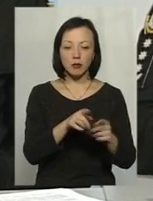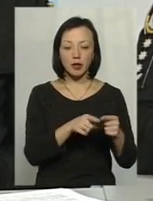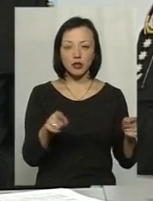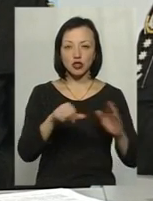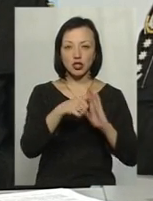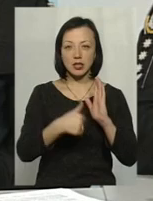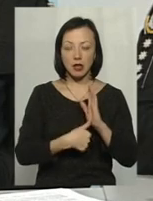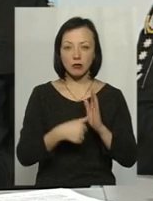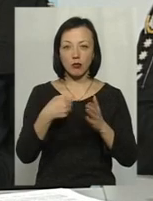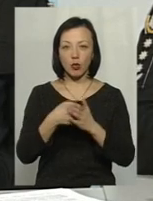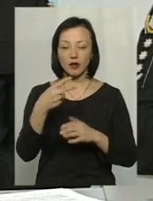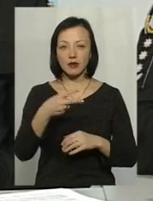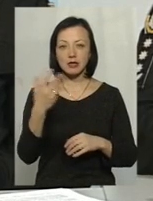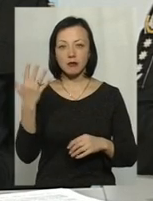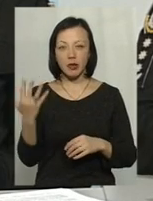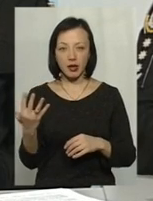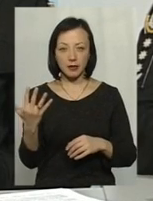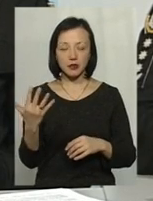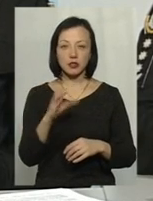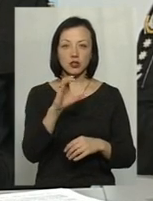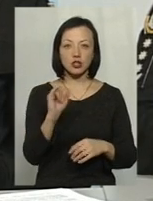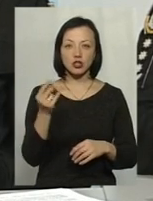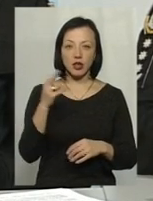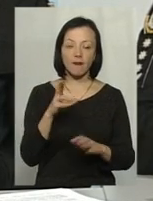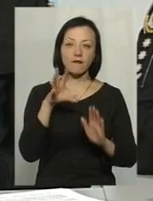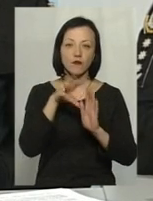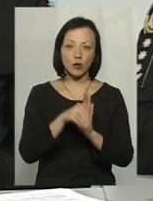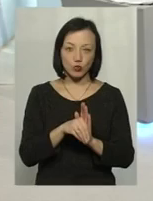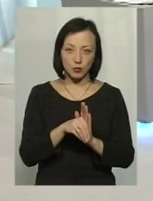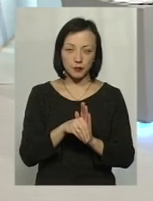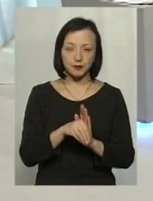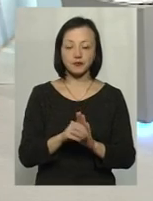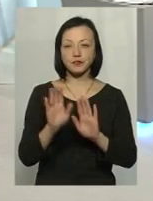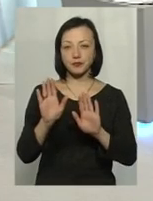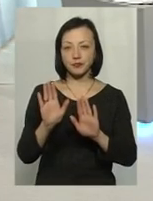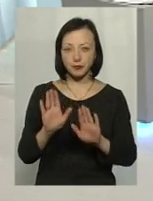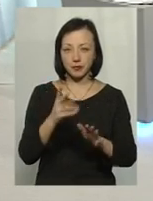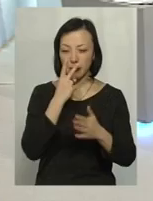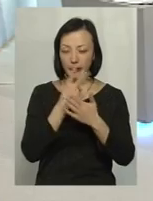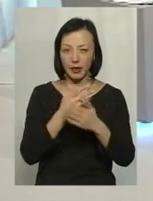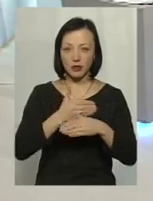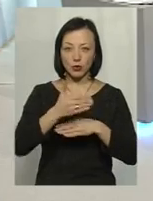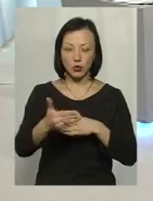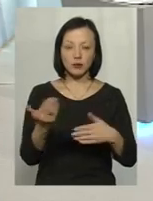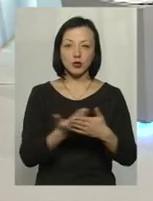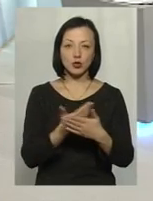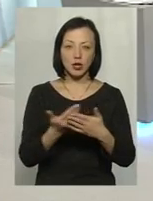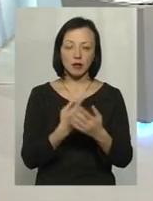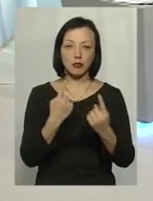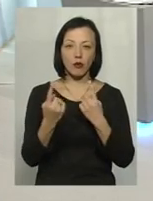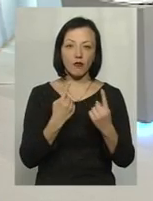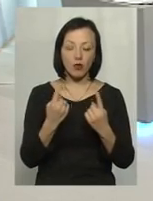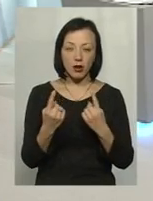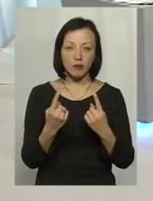з 16 по 25 січня включно. Власне, ми про це побачимо, трохи згодом поговоримо і про